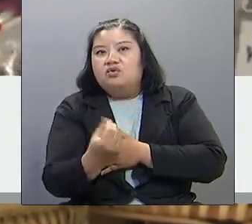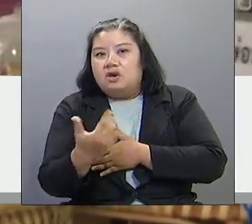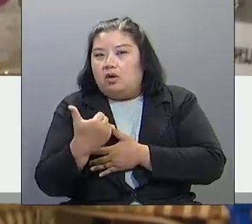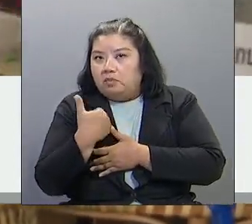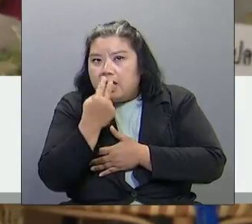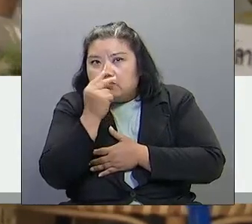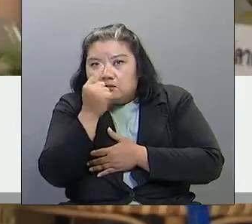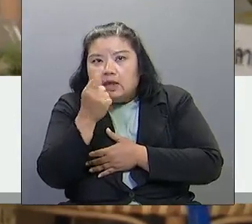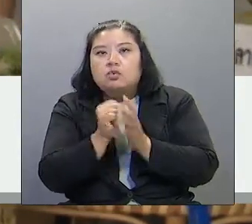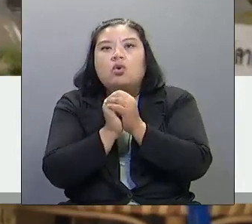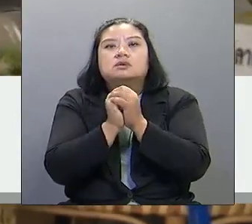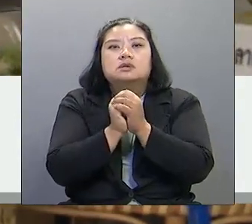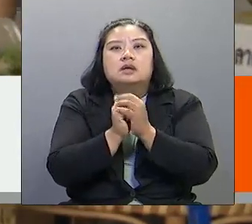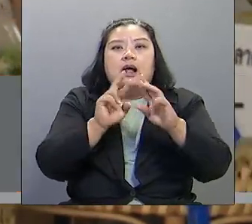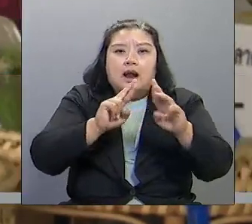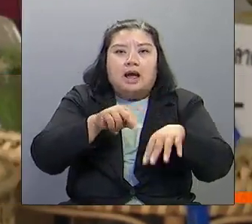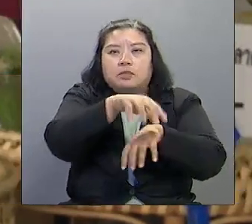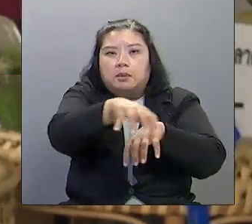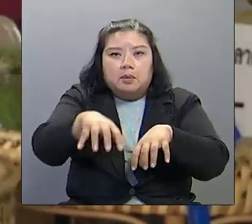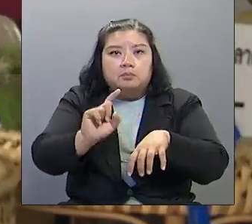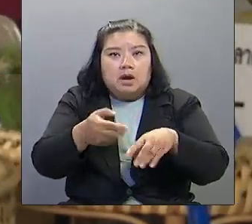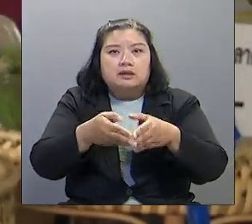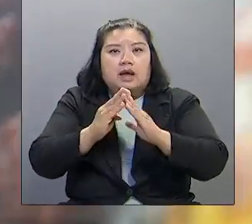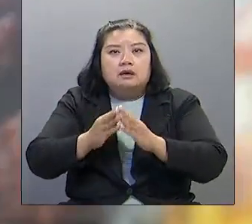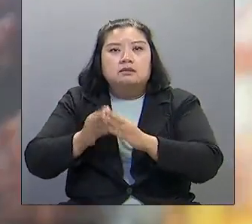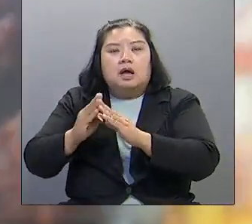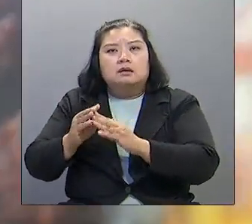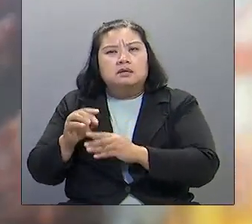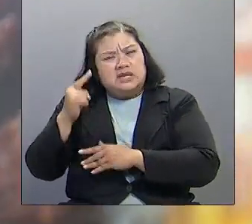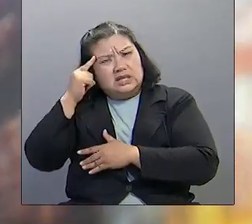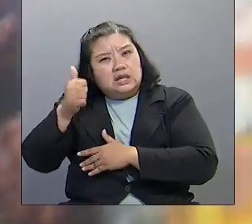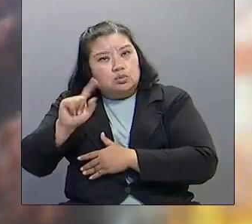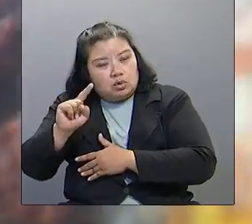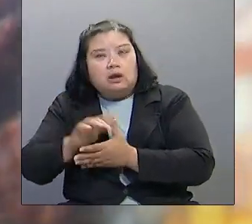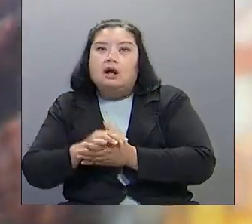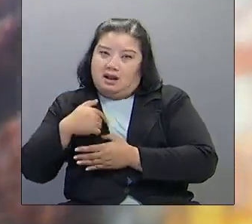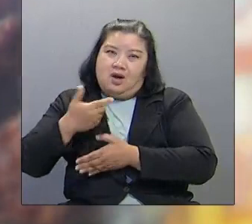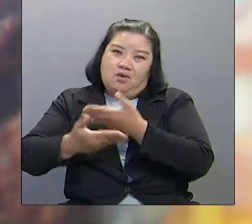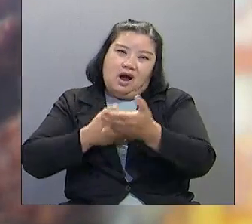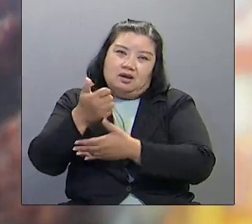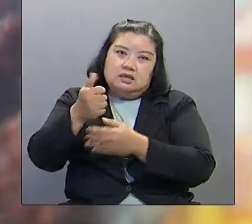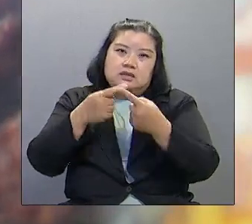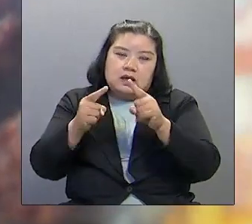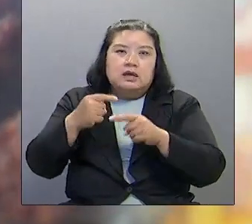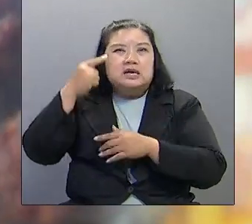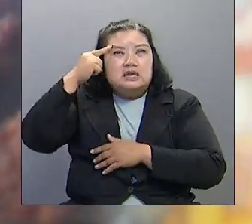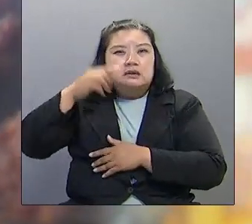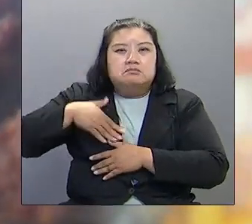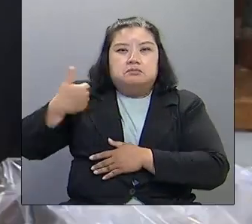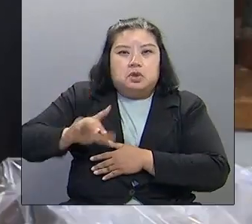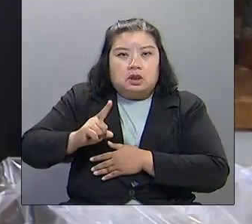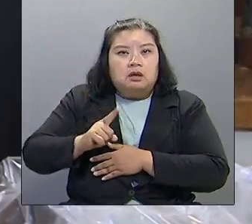ลเสียเพราะว่าร้านอาหารไทยแถวนั้นคือขายดีขึ้นค่ะแต่ข้อเสียที่มันตามมาก็คือค่าเช่าอาคาร